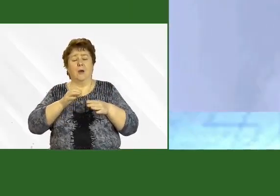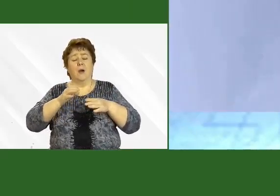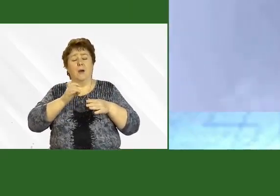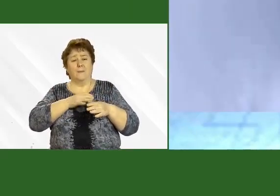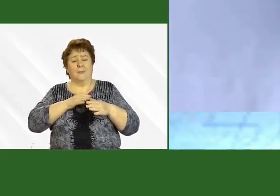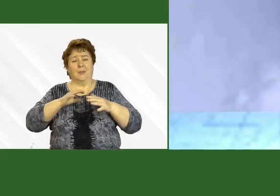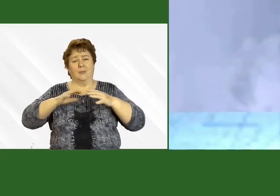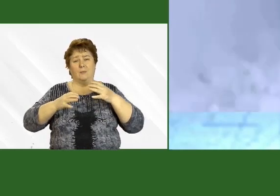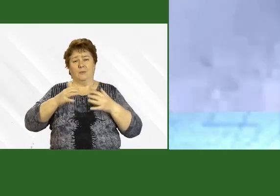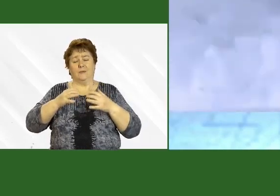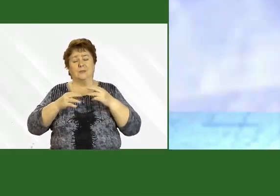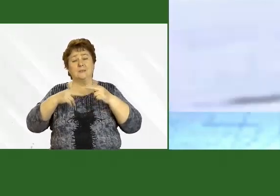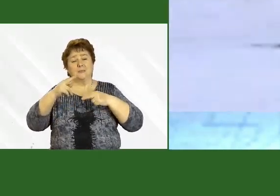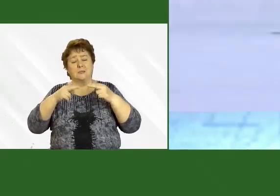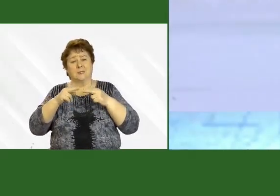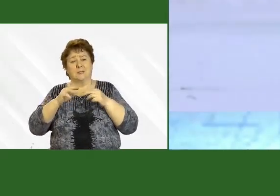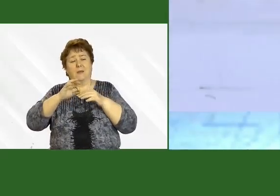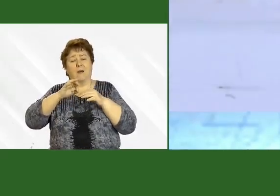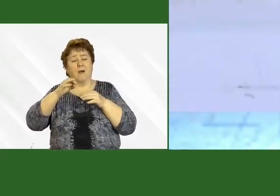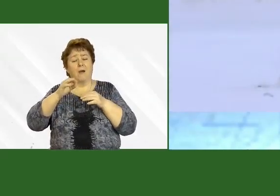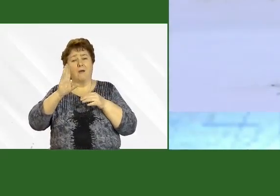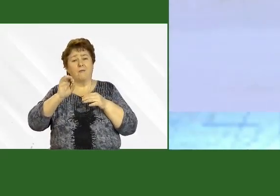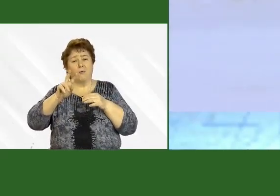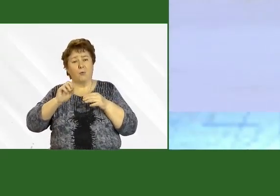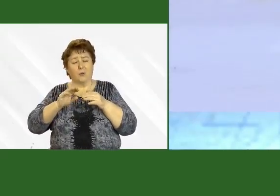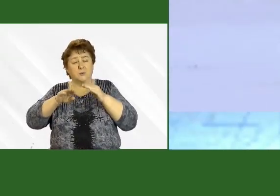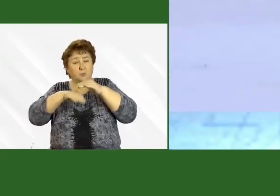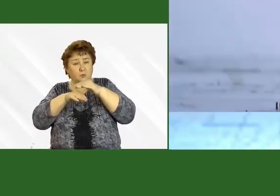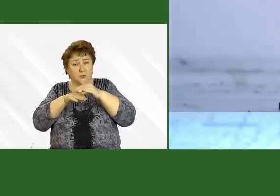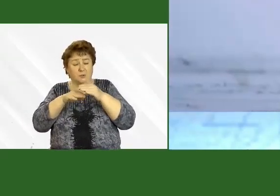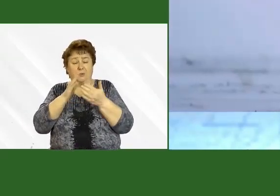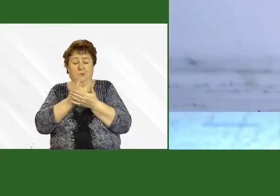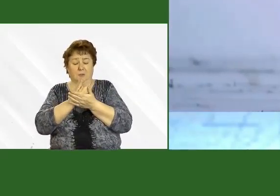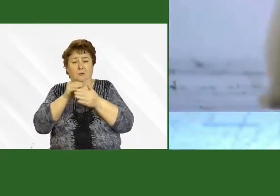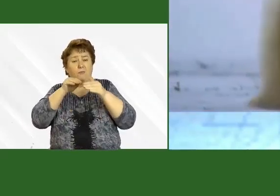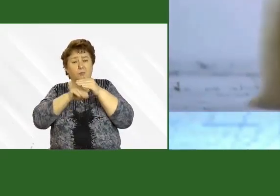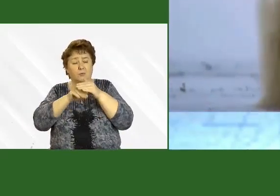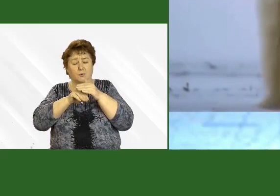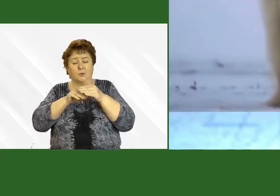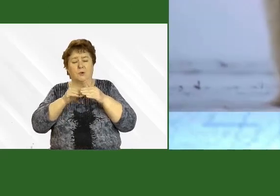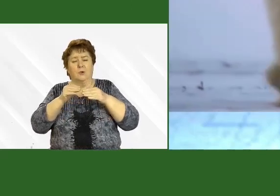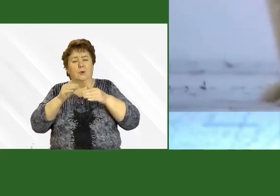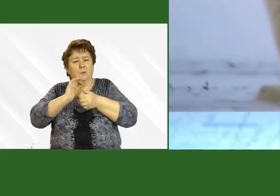особое строение волосков они полые внутри и плотно